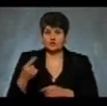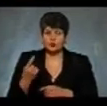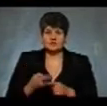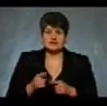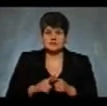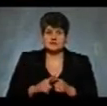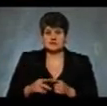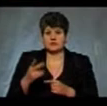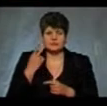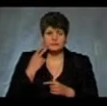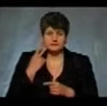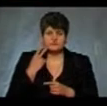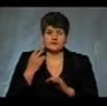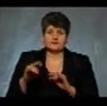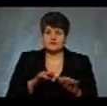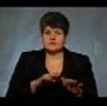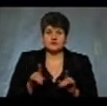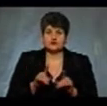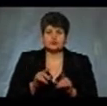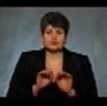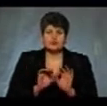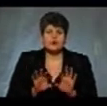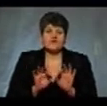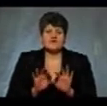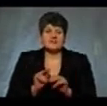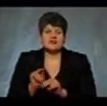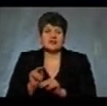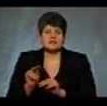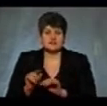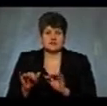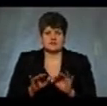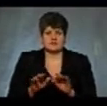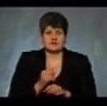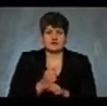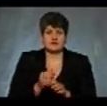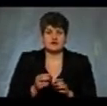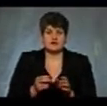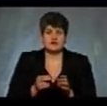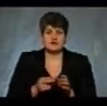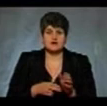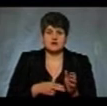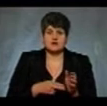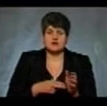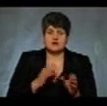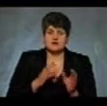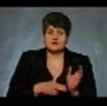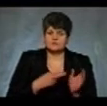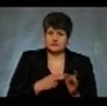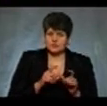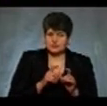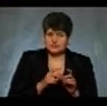це регулярні заходи щодо профілактичні заходи, які проводяться на автовокзалах, залізничних вокзалах, а також